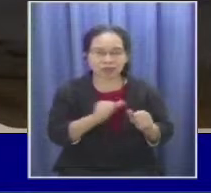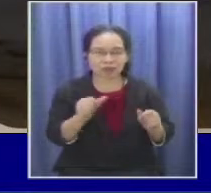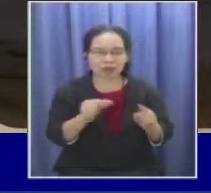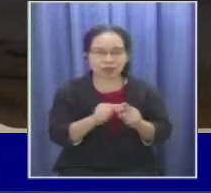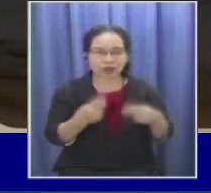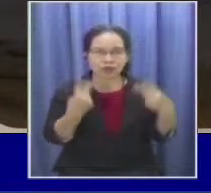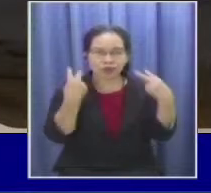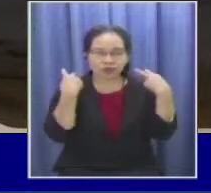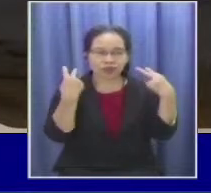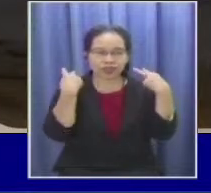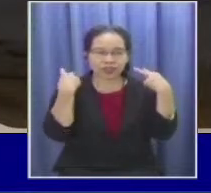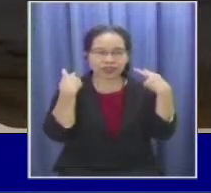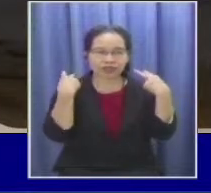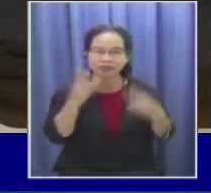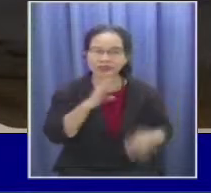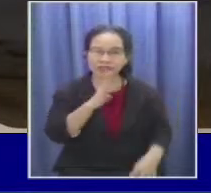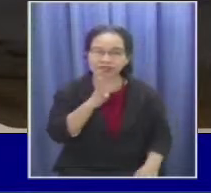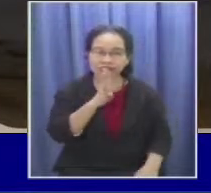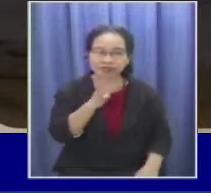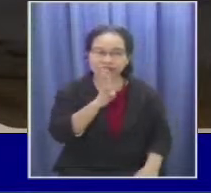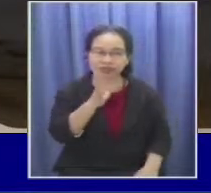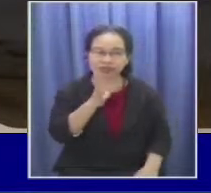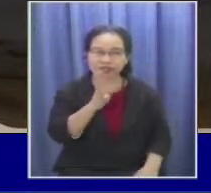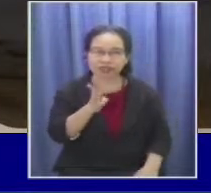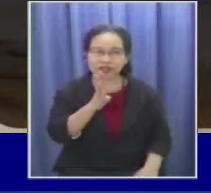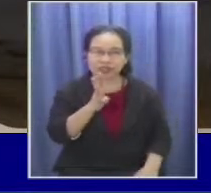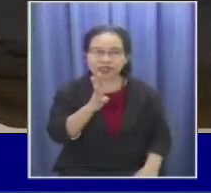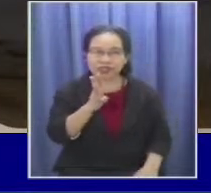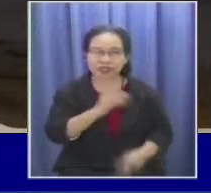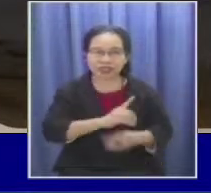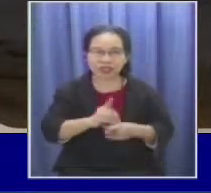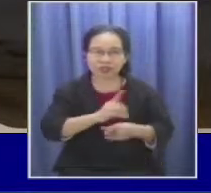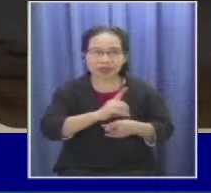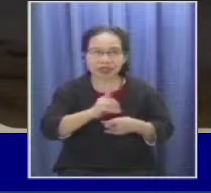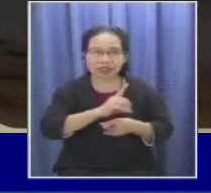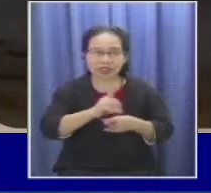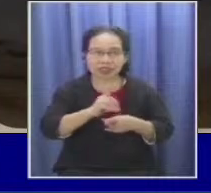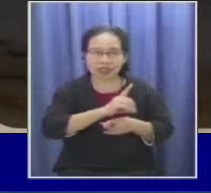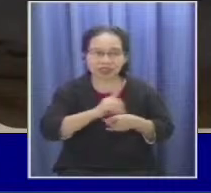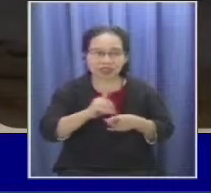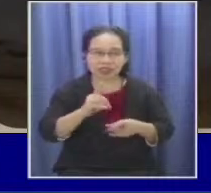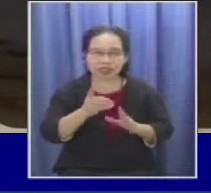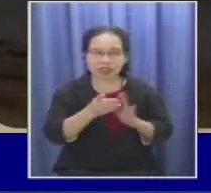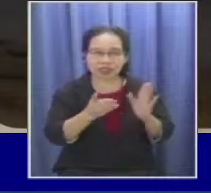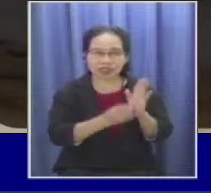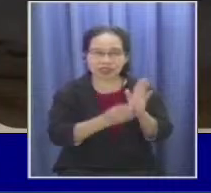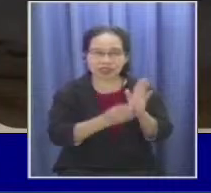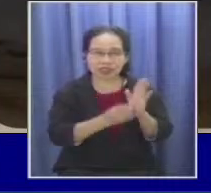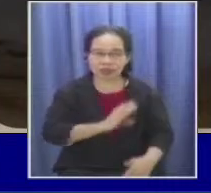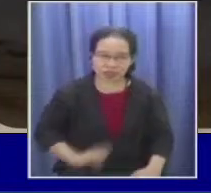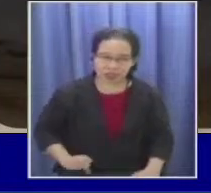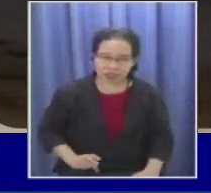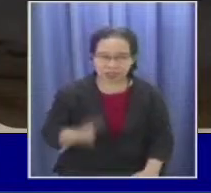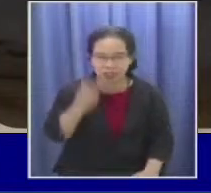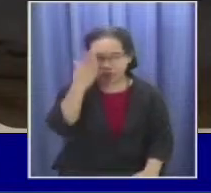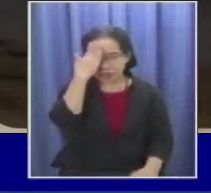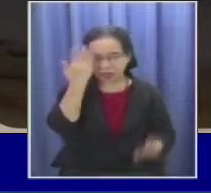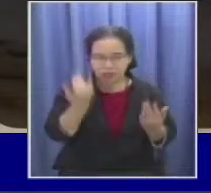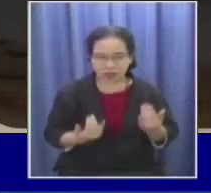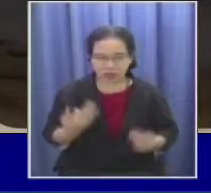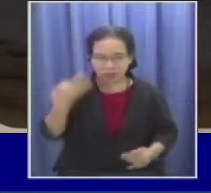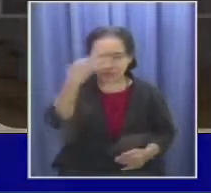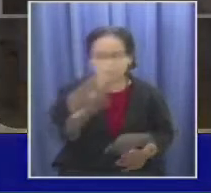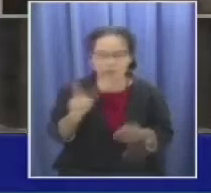obebu ho akonta temuda nsɛm hunu biara nipa Bɛka no mpo yɛn kasa kra no